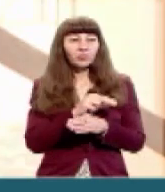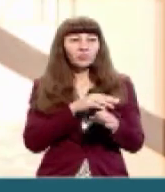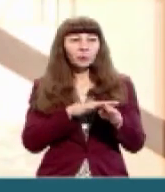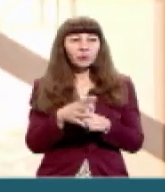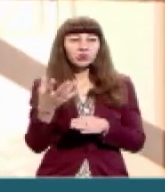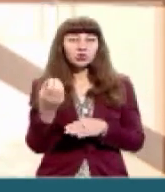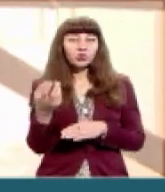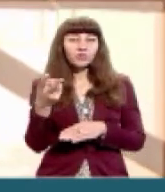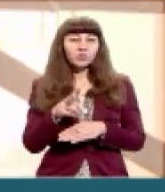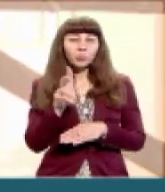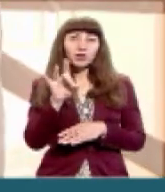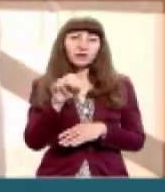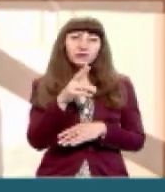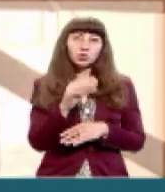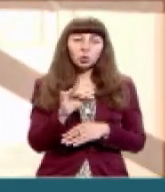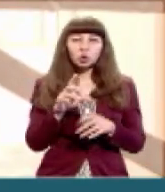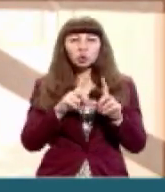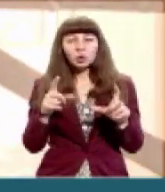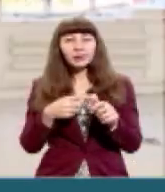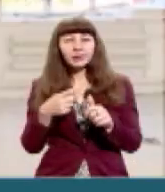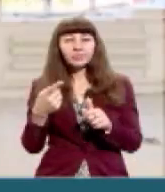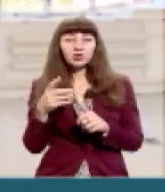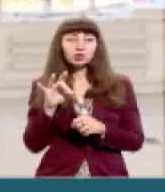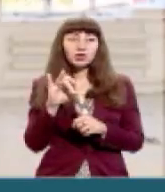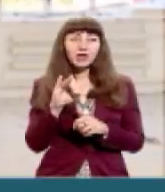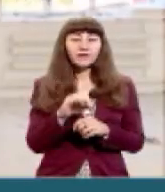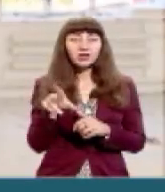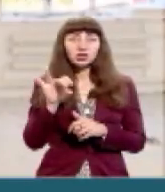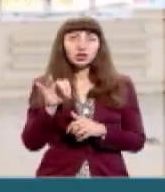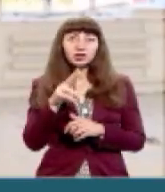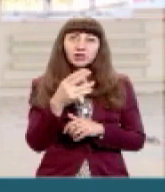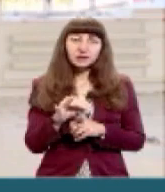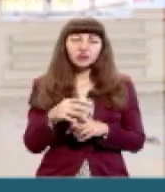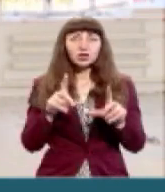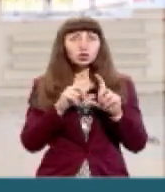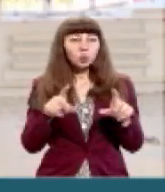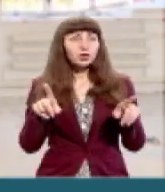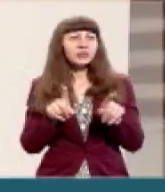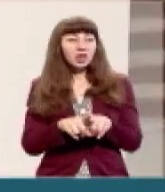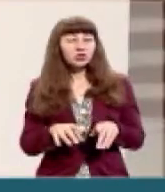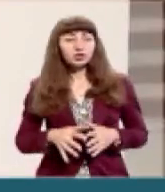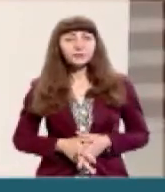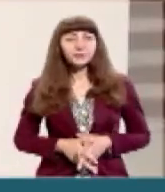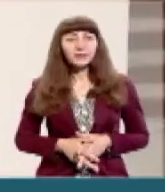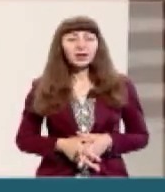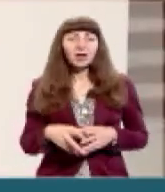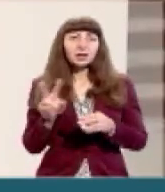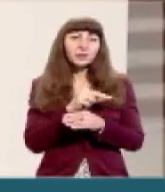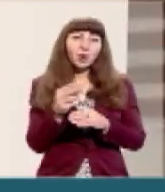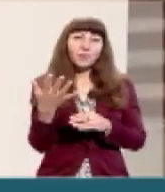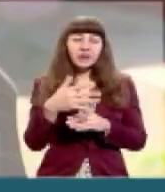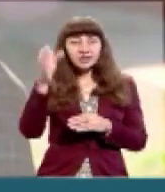проводить еще в двух. Это Боровская школа-гимназия имени Чутаева, а также Джангилинская общеобразовательная школа. Текущим ремонтом охвачено 5